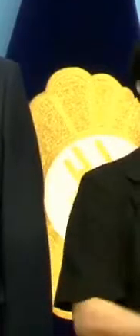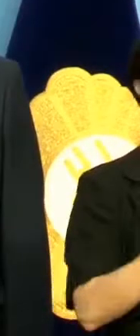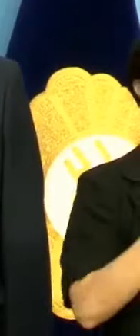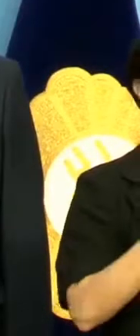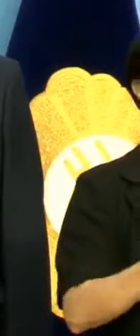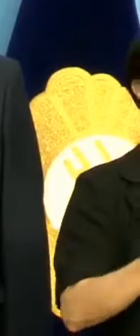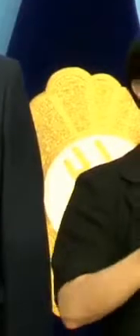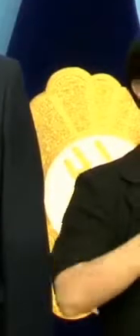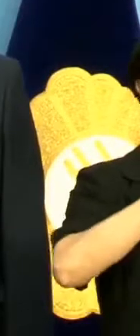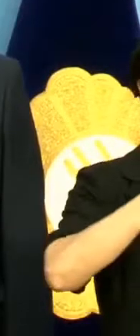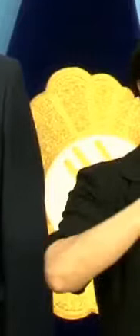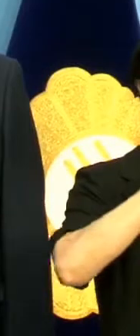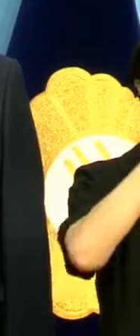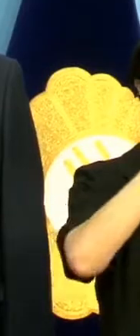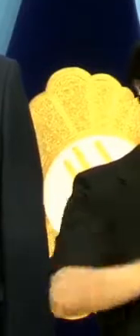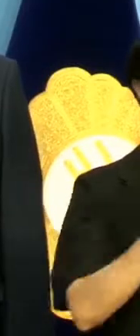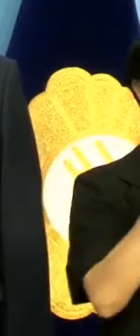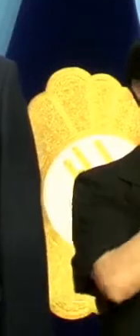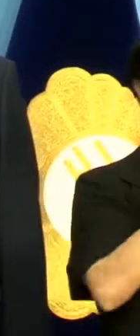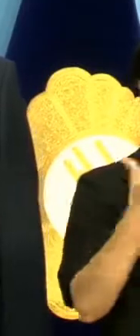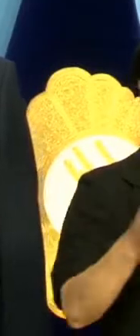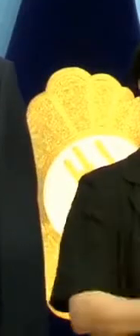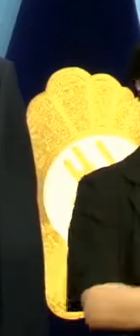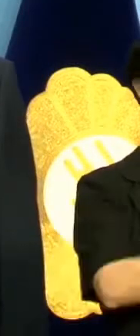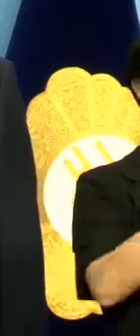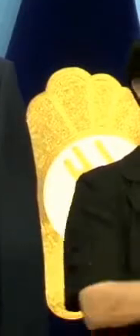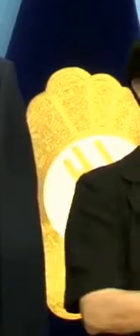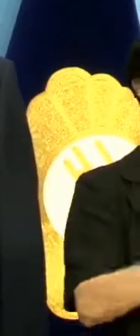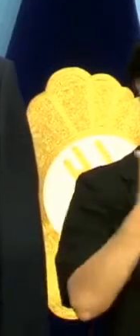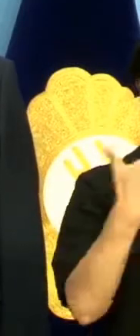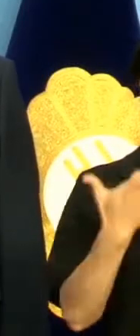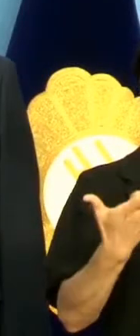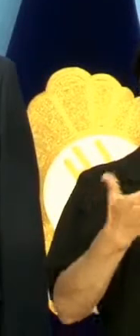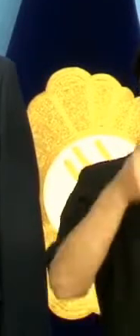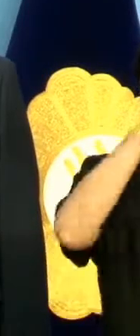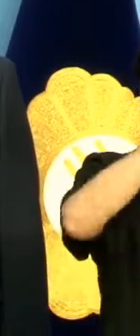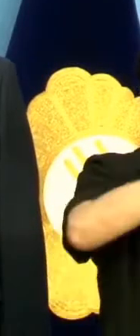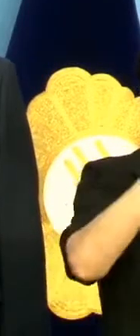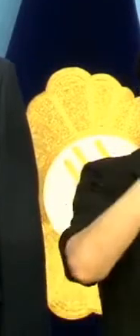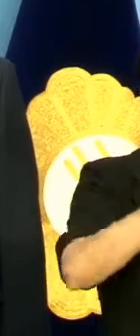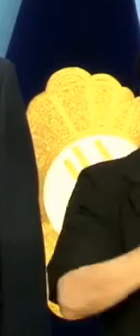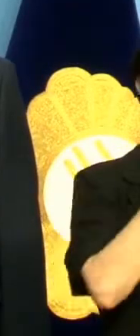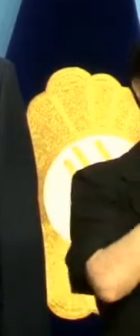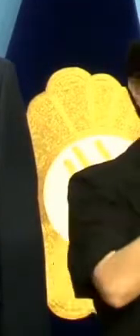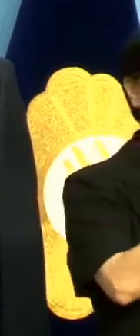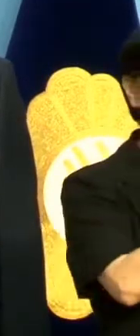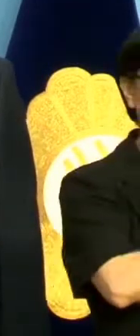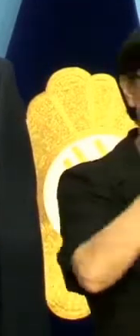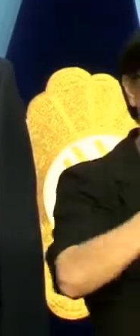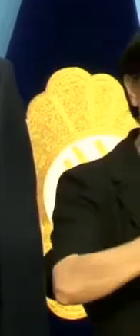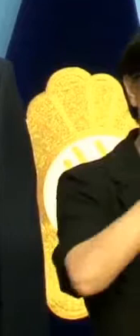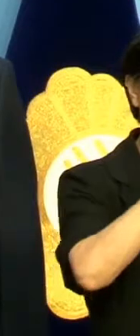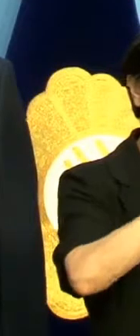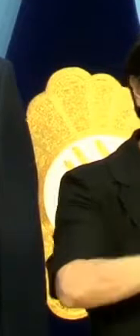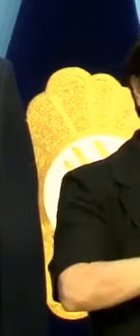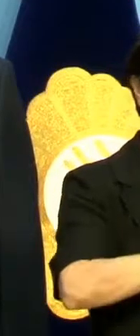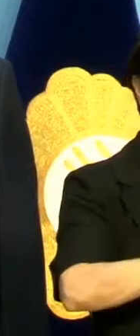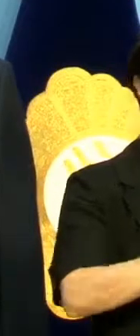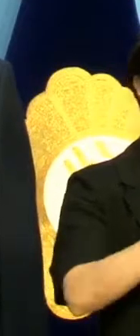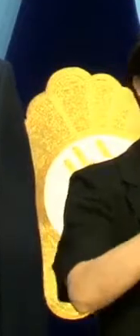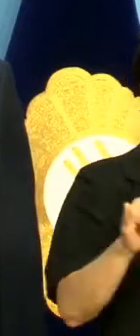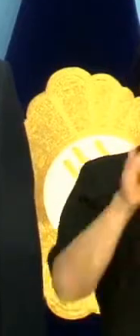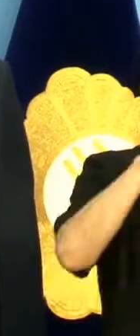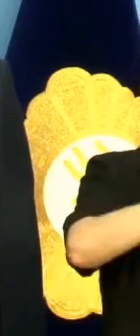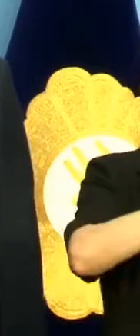보도에 따르면 은 2017년 3월 19대 대선을 앞두고 민주당 경선 과정에서 이스타